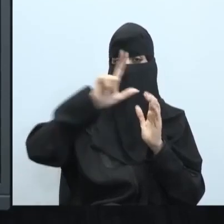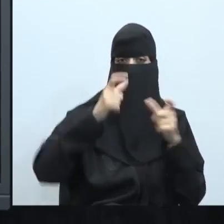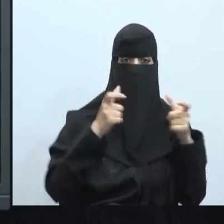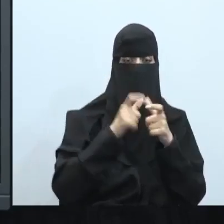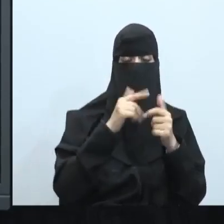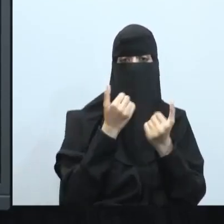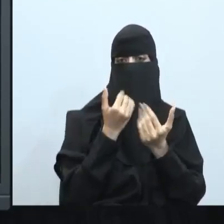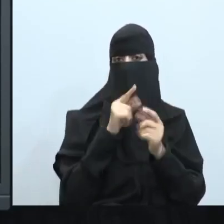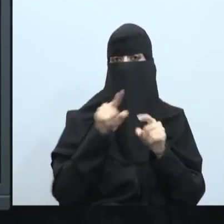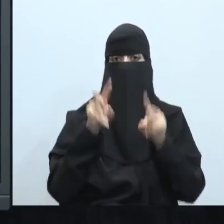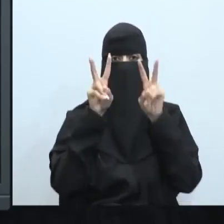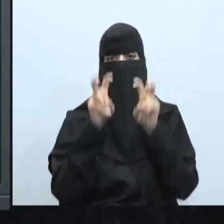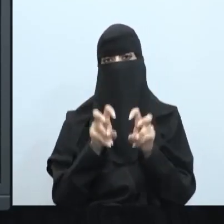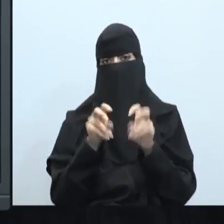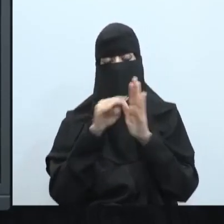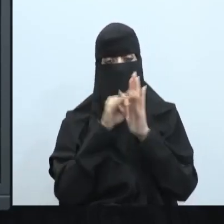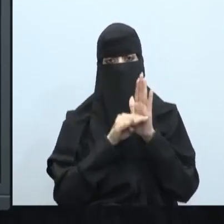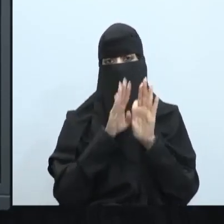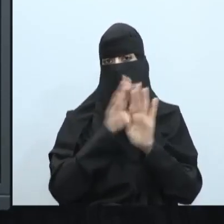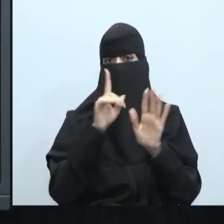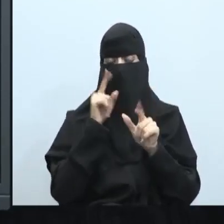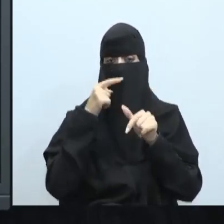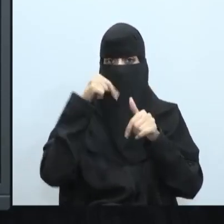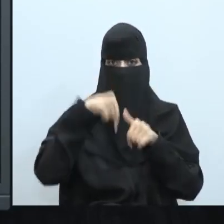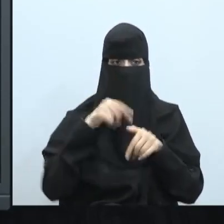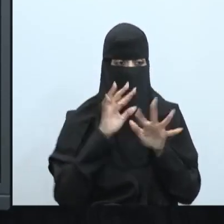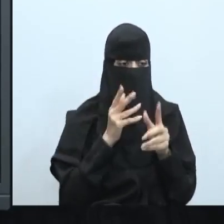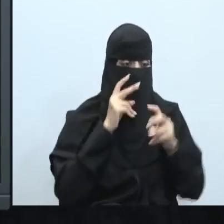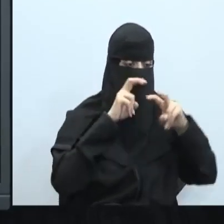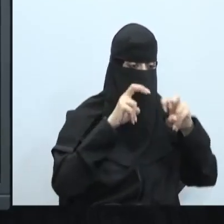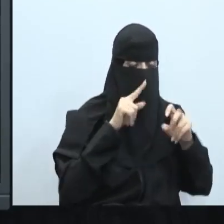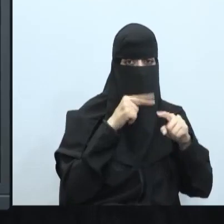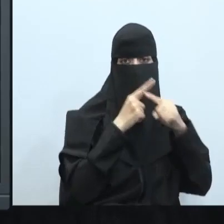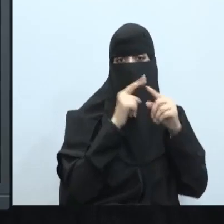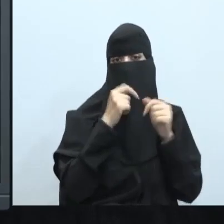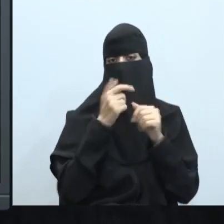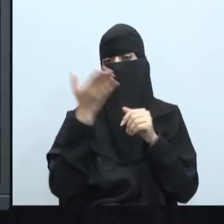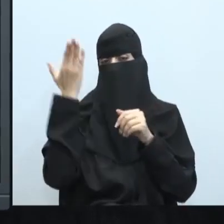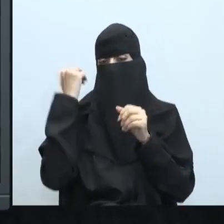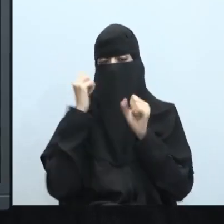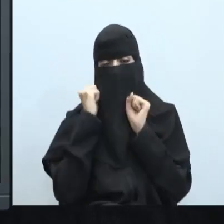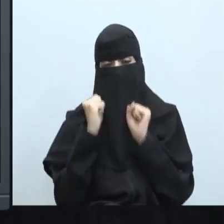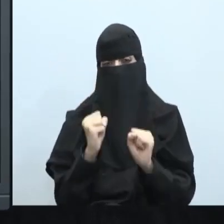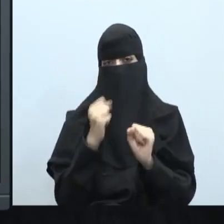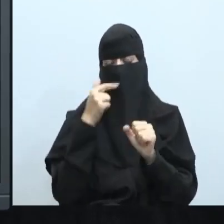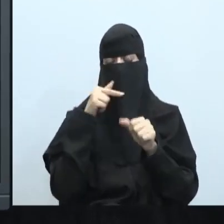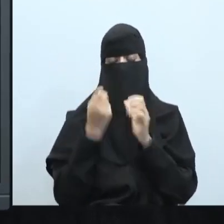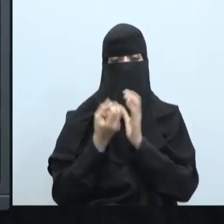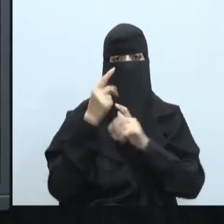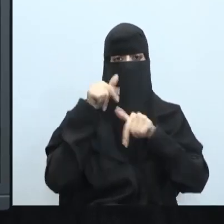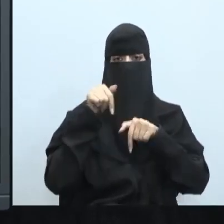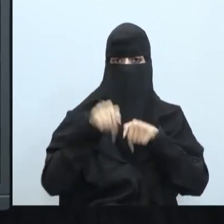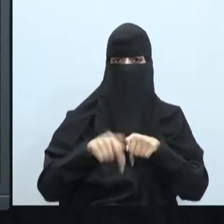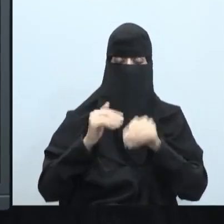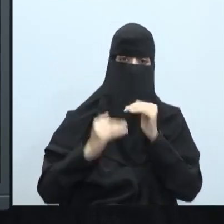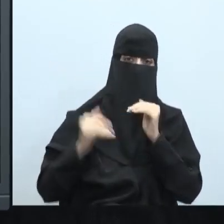لا يقبل تنفيذ البرنامج ومهمتك انت ان تبحث عن الخطا وهذه اللغات منخفضه المستوى كانت صعبه في اكتشاف الاخطاء اما